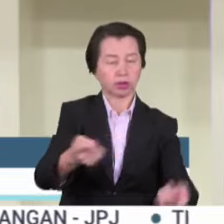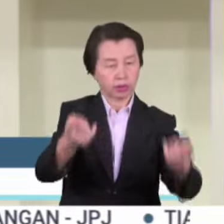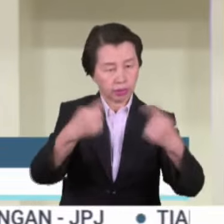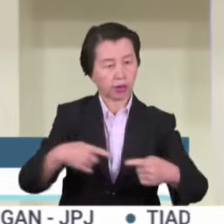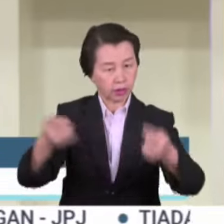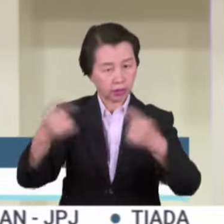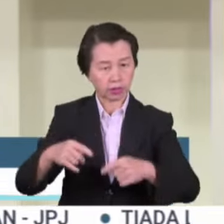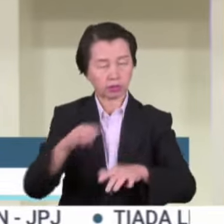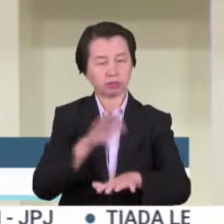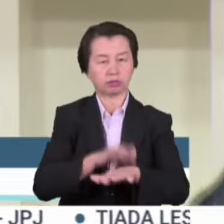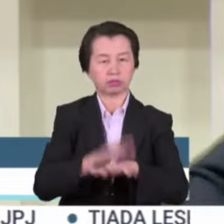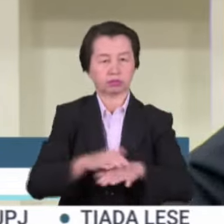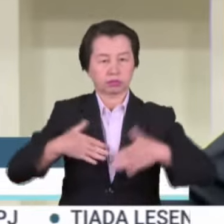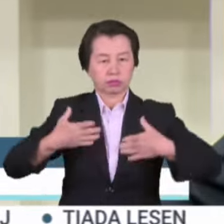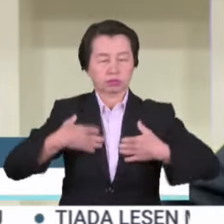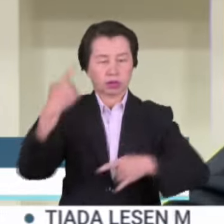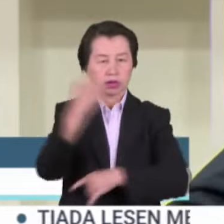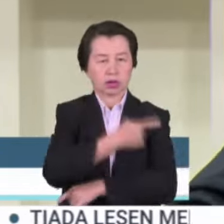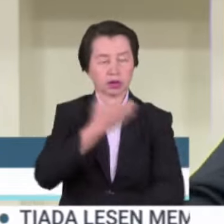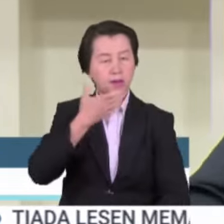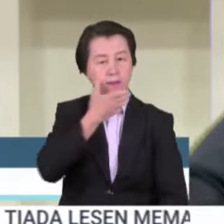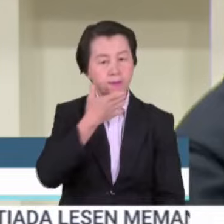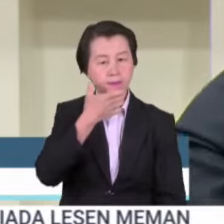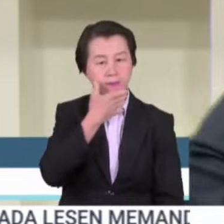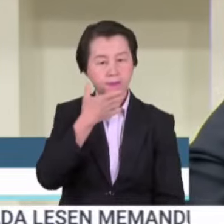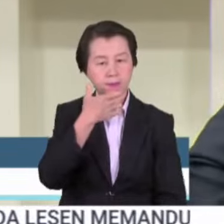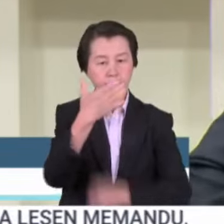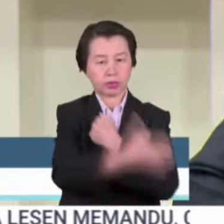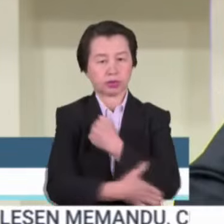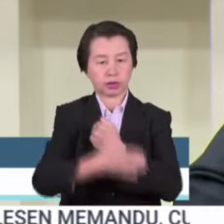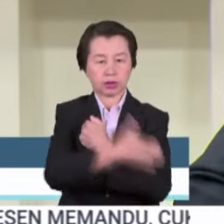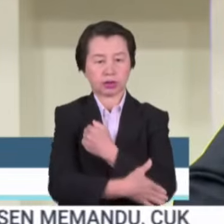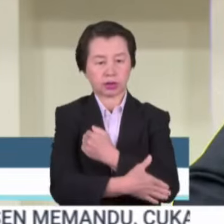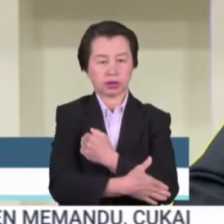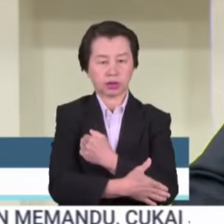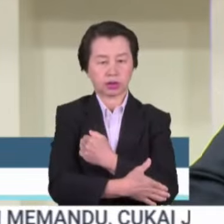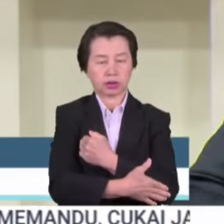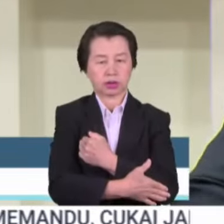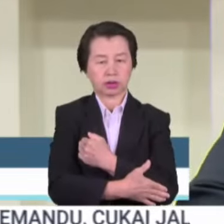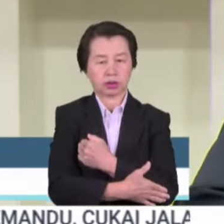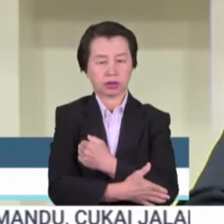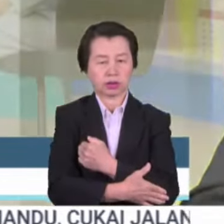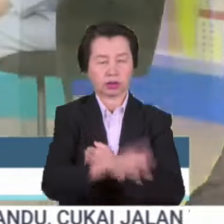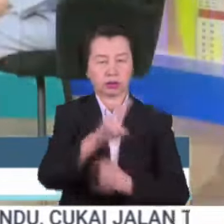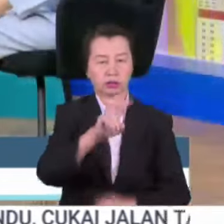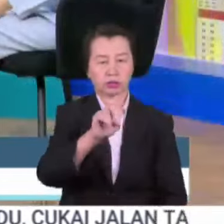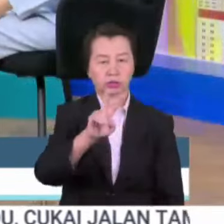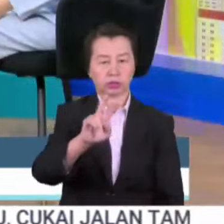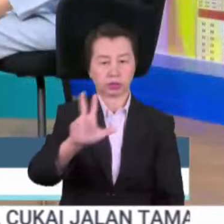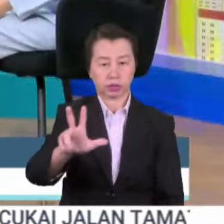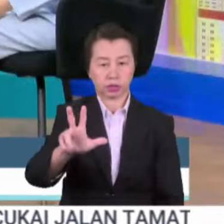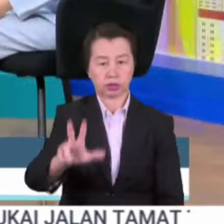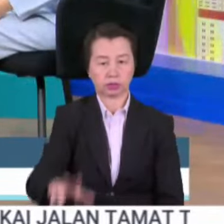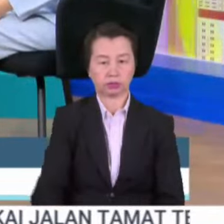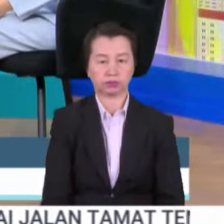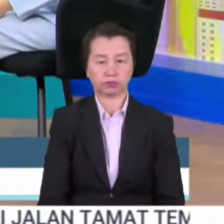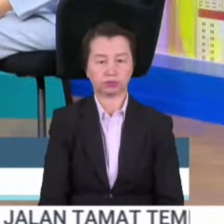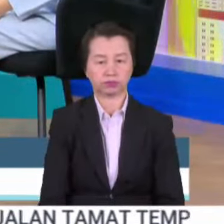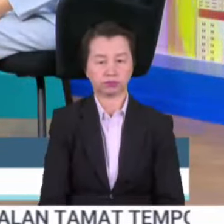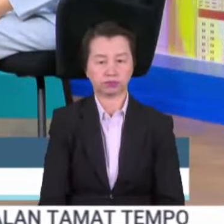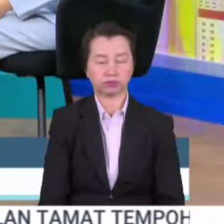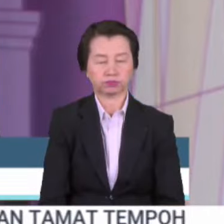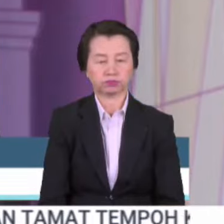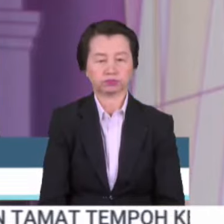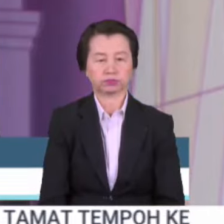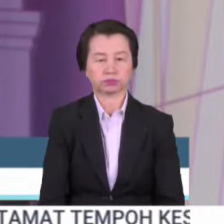kami meriahkan lagi hari beliau sekutuan 2023 jika kita lihat beliau